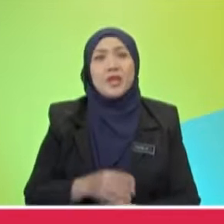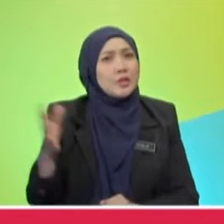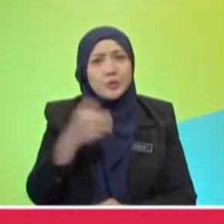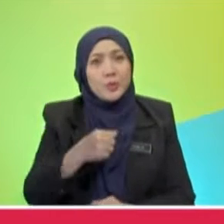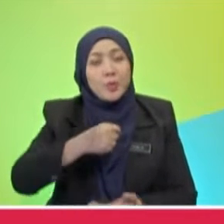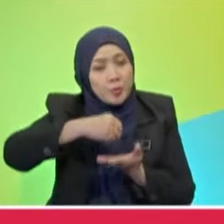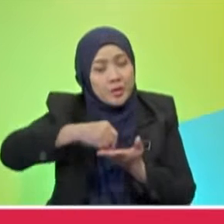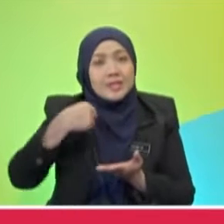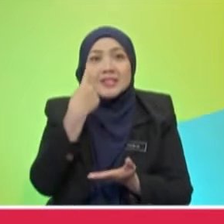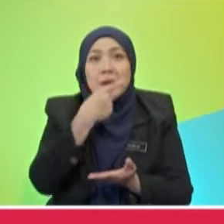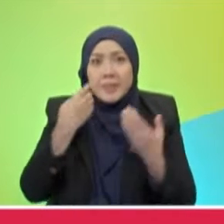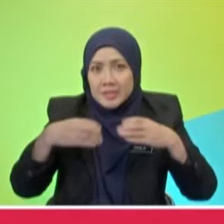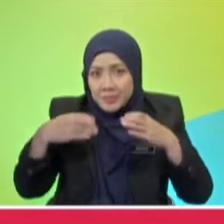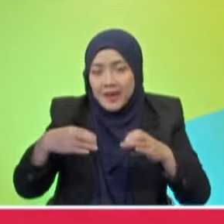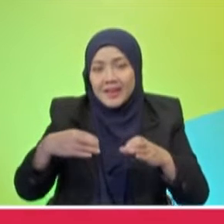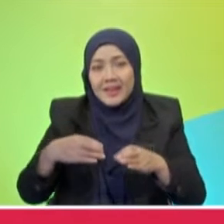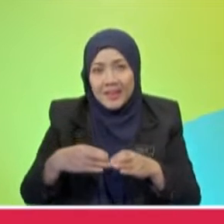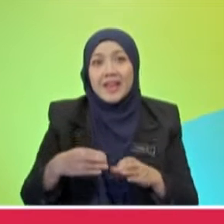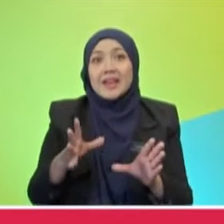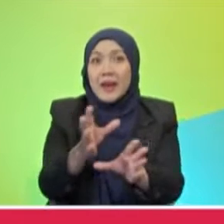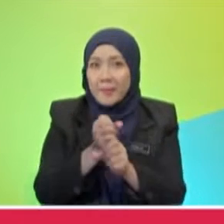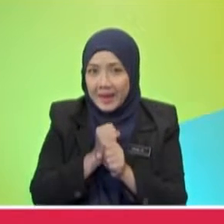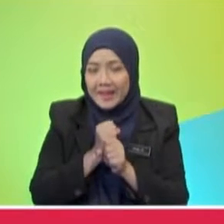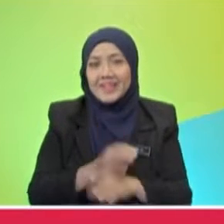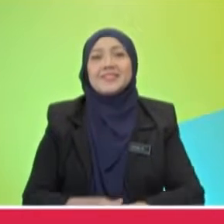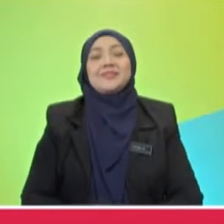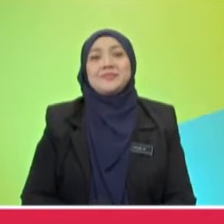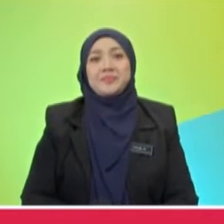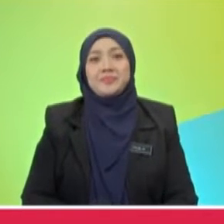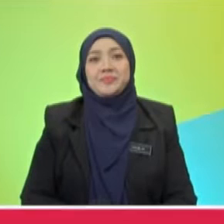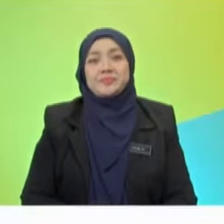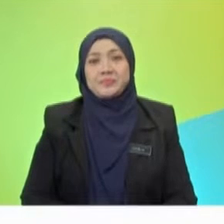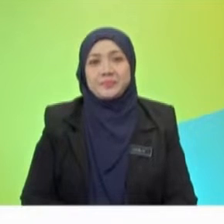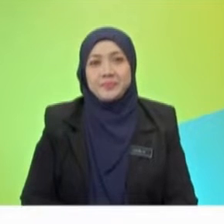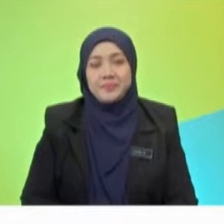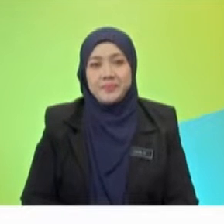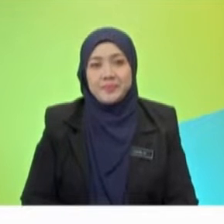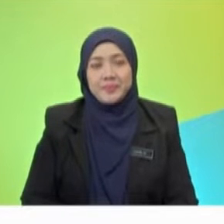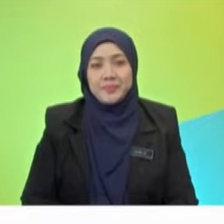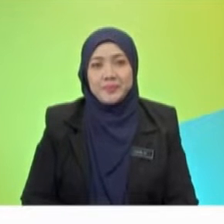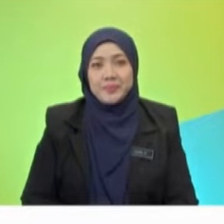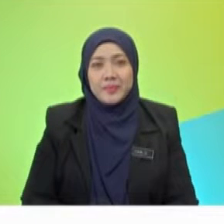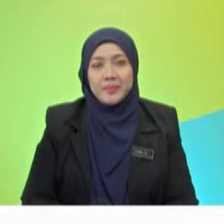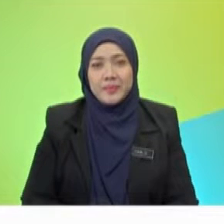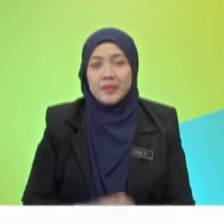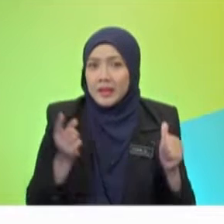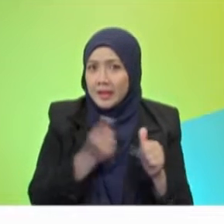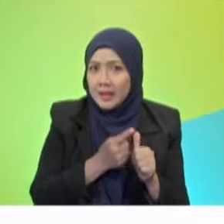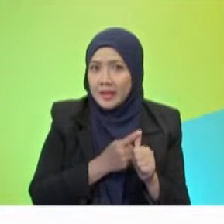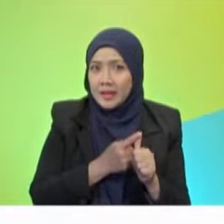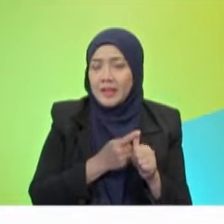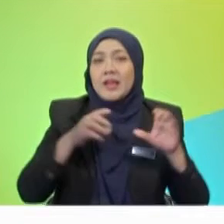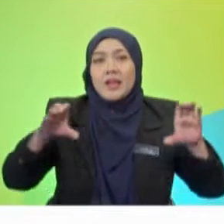Ya, ini rahsia. Kita tunggu pada akhir slot nanti. Baik, kita teruskan. Yang pertama,